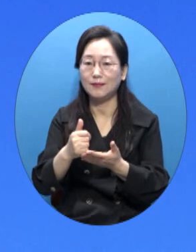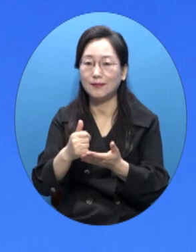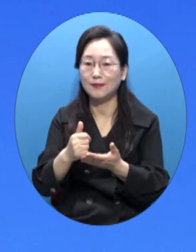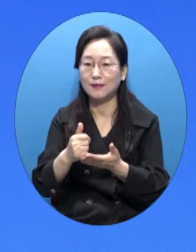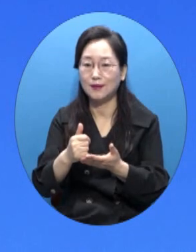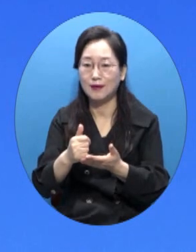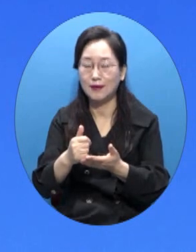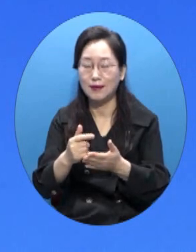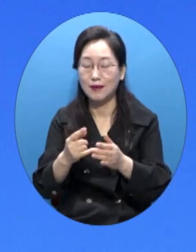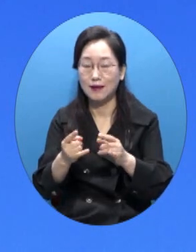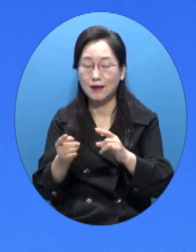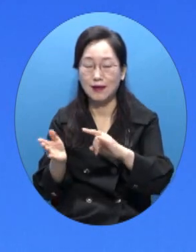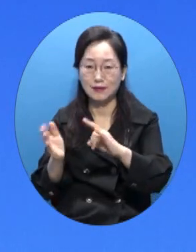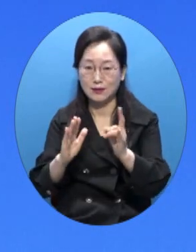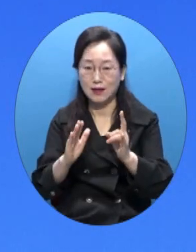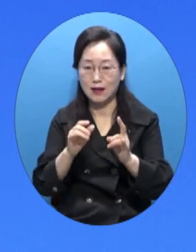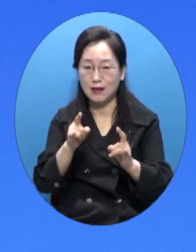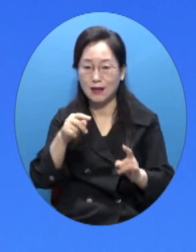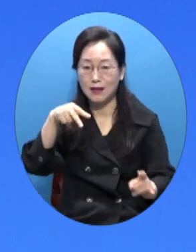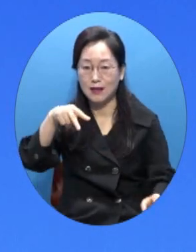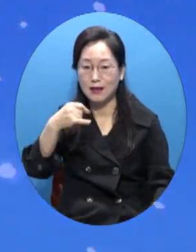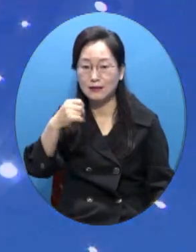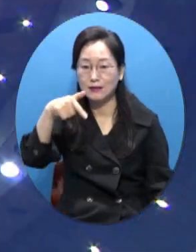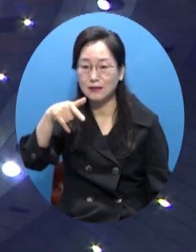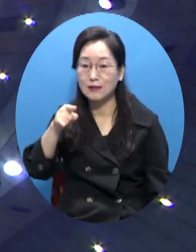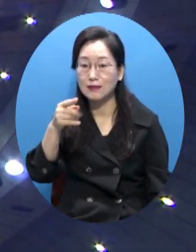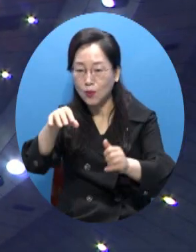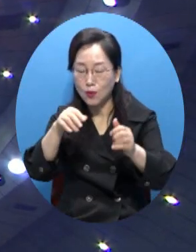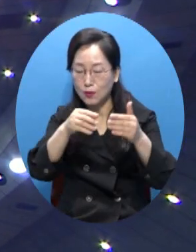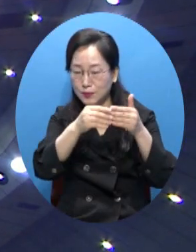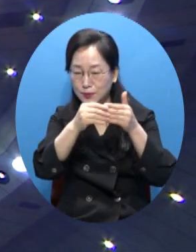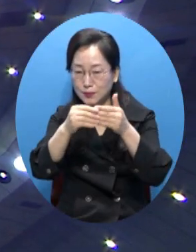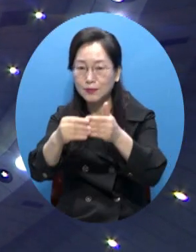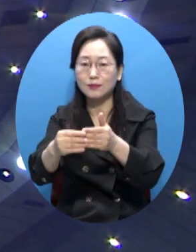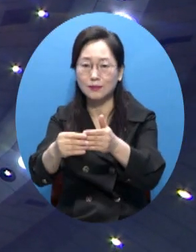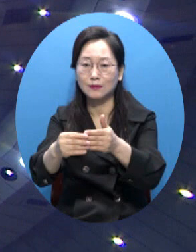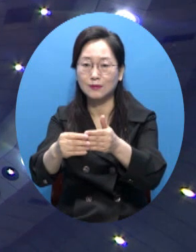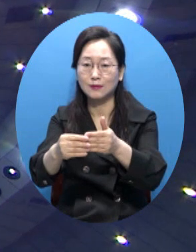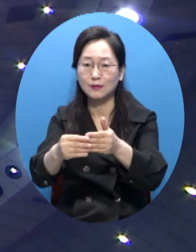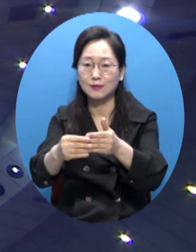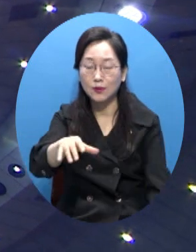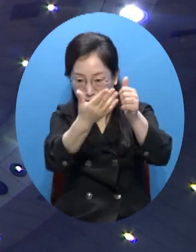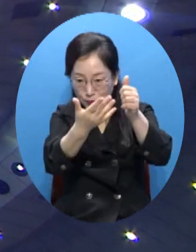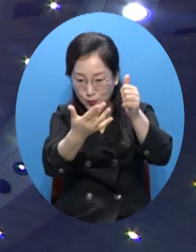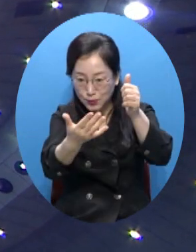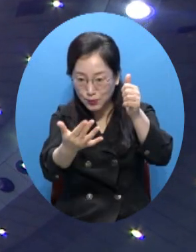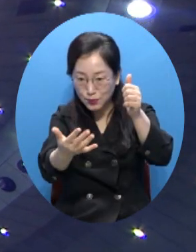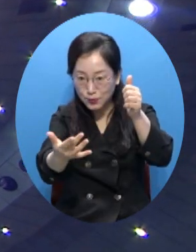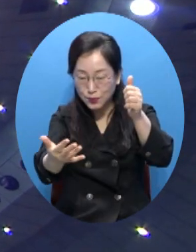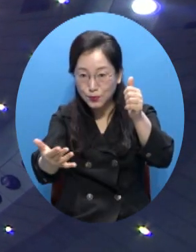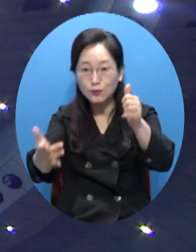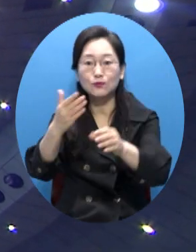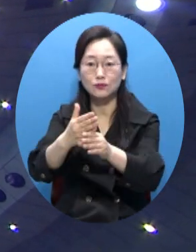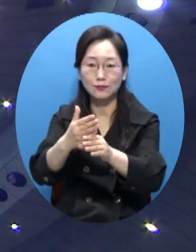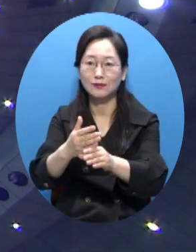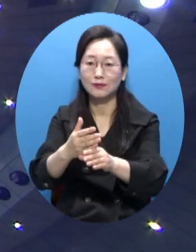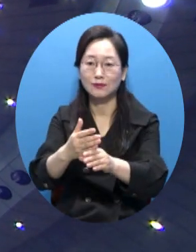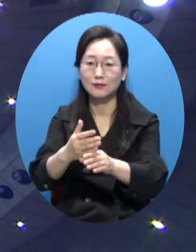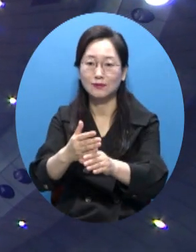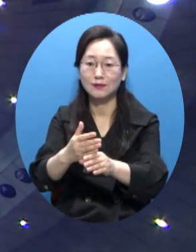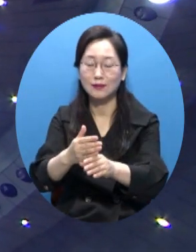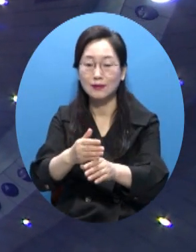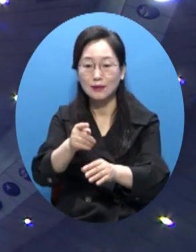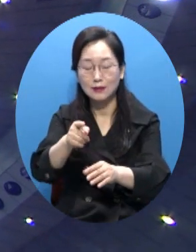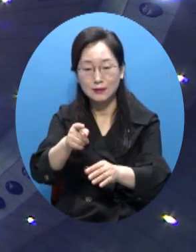에스겔 선지자를 데리고 성전으로 가시는데 그 성전에서 물이 흘러나오고 있었는데